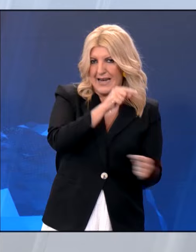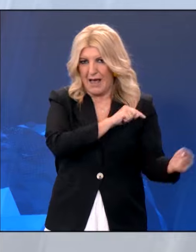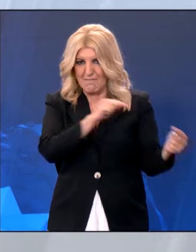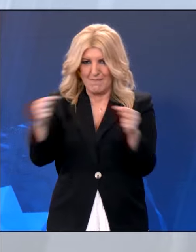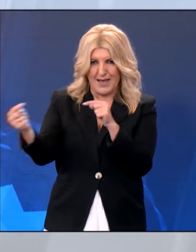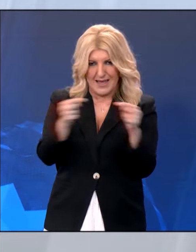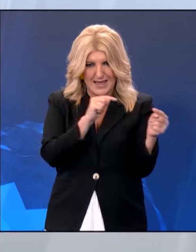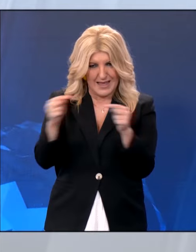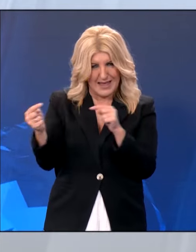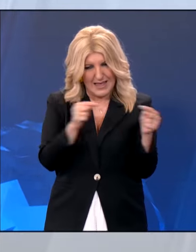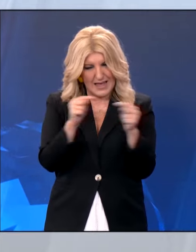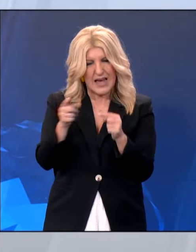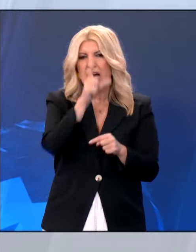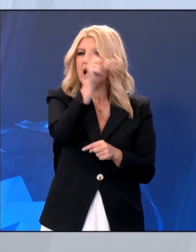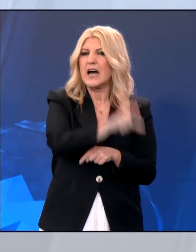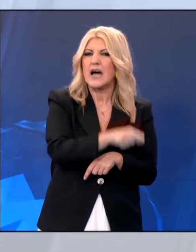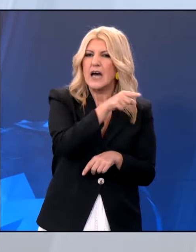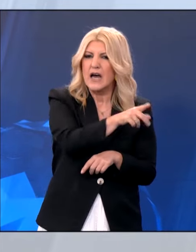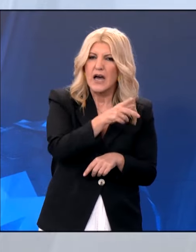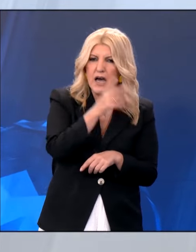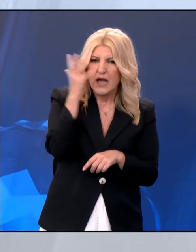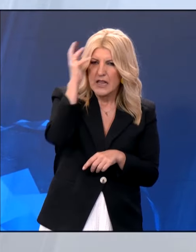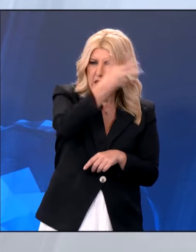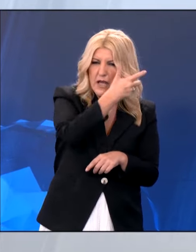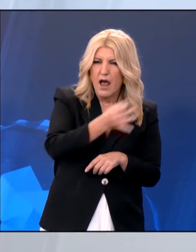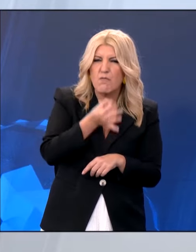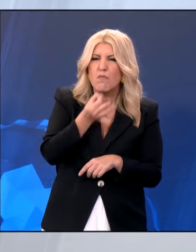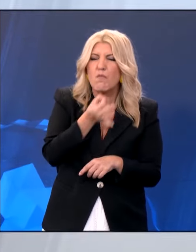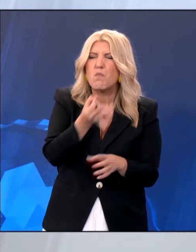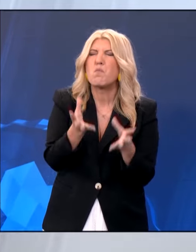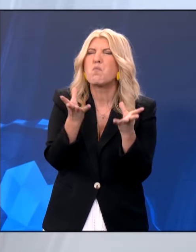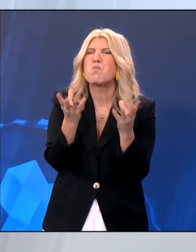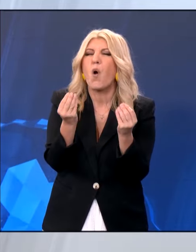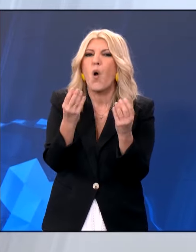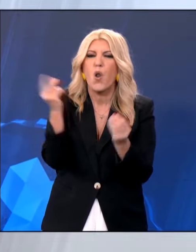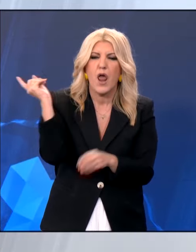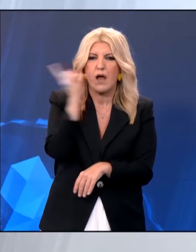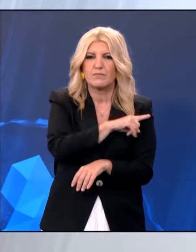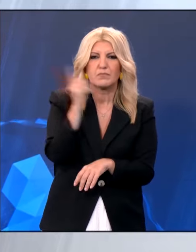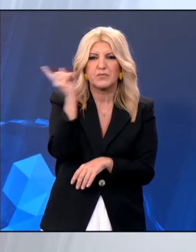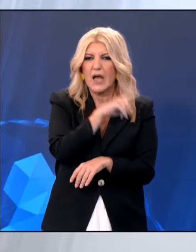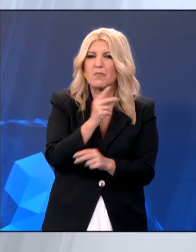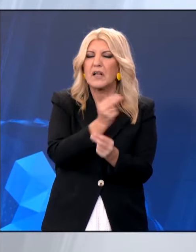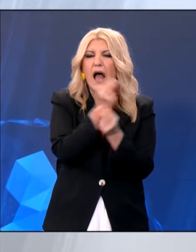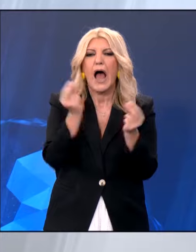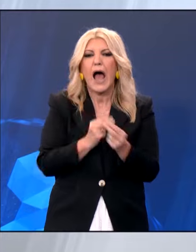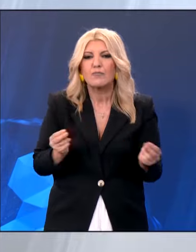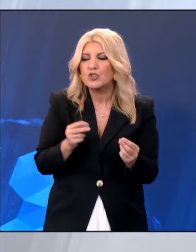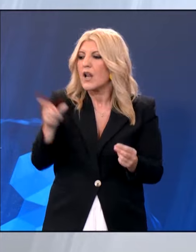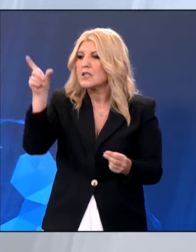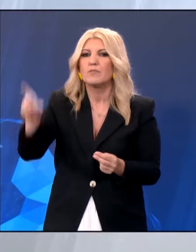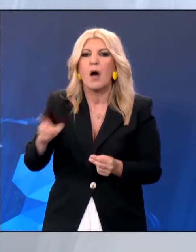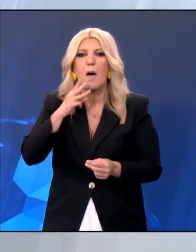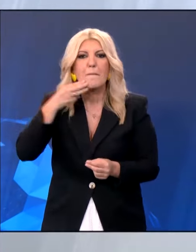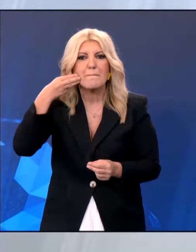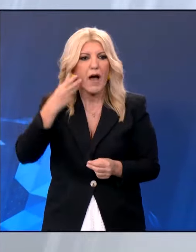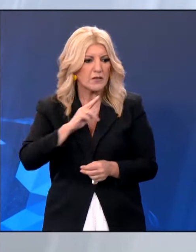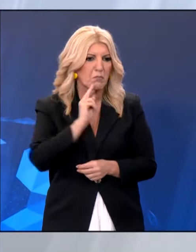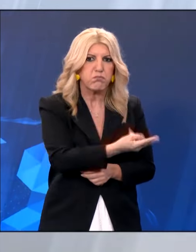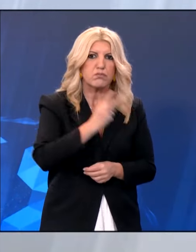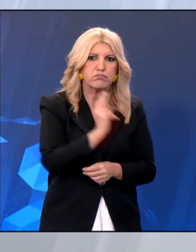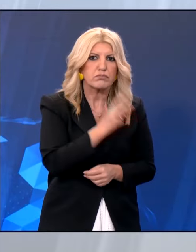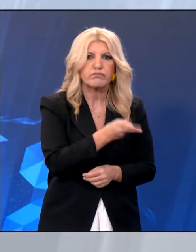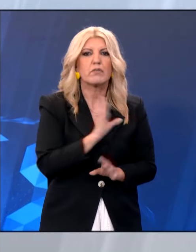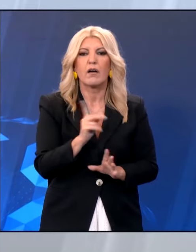ρεπουμπλικανός υποψήφιος ξεστόμησε ένα σωρό ψέματα, αυτό που μέτρησε ήταν η ανυπαρξία του νυν Προέδρου. The reaction